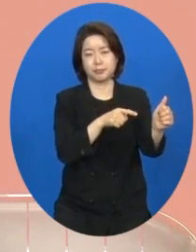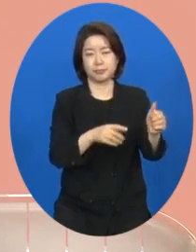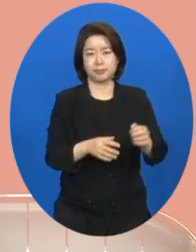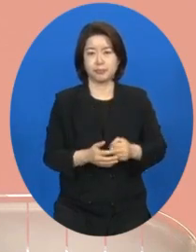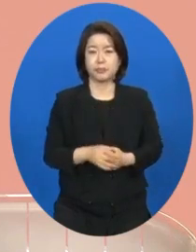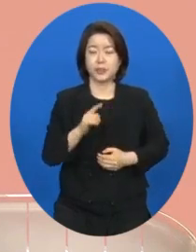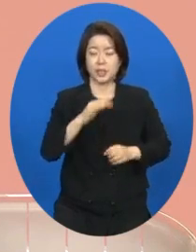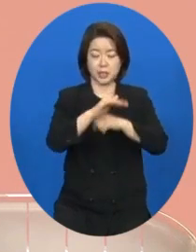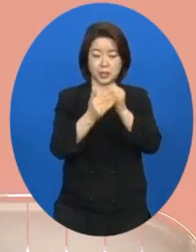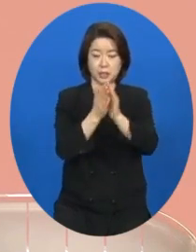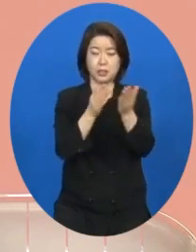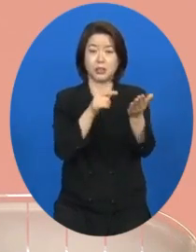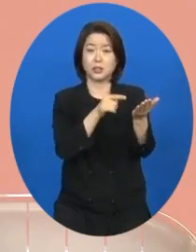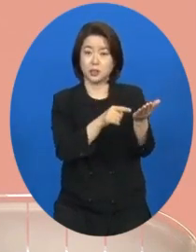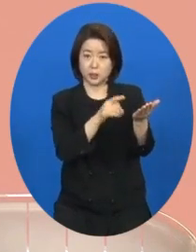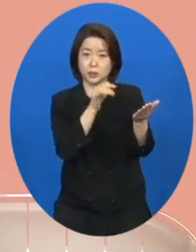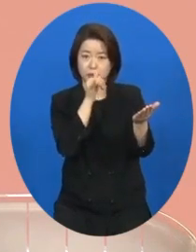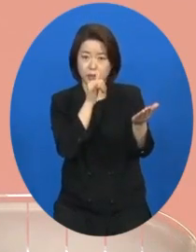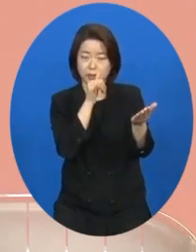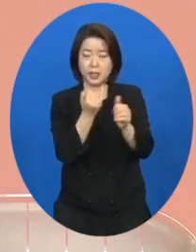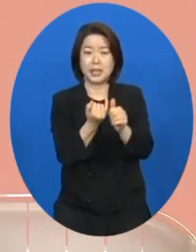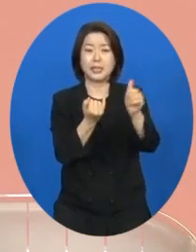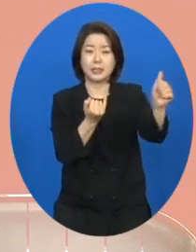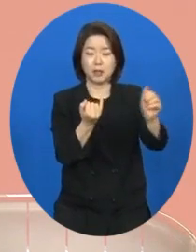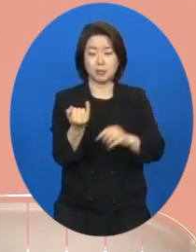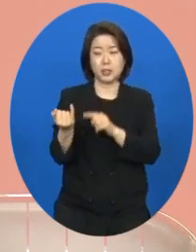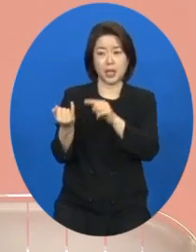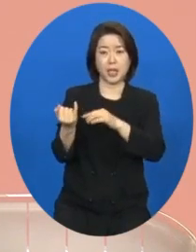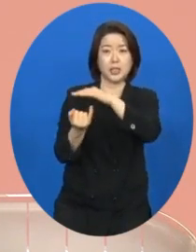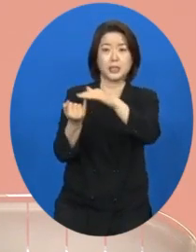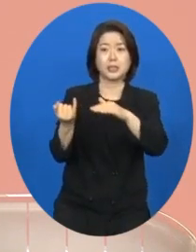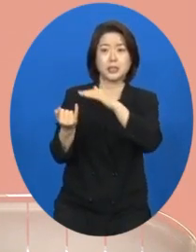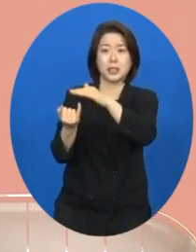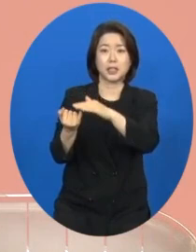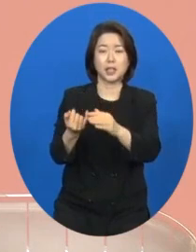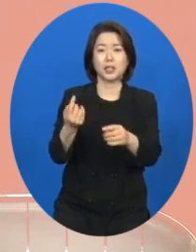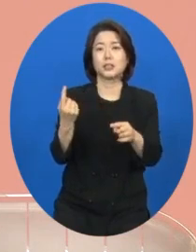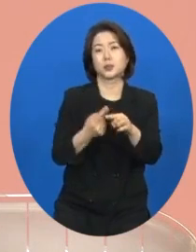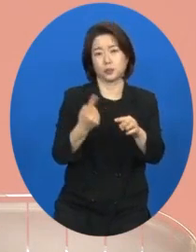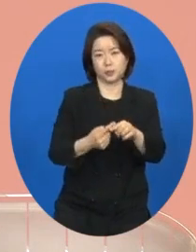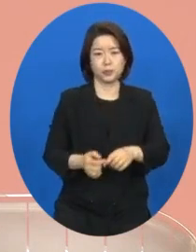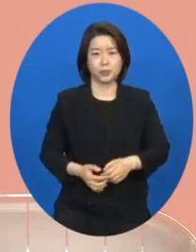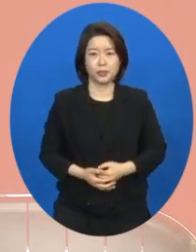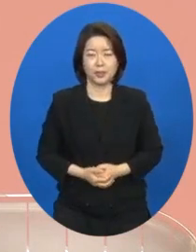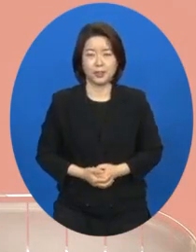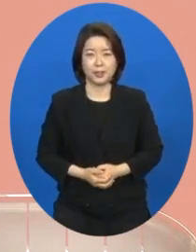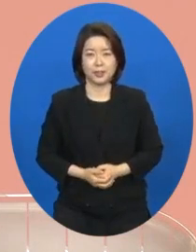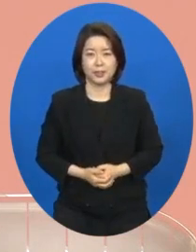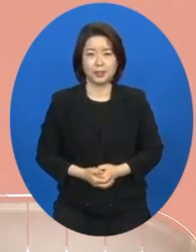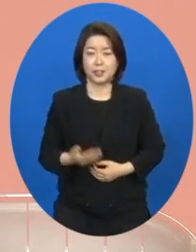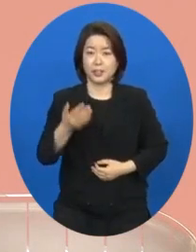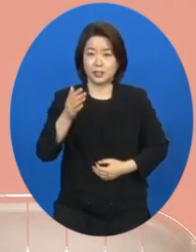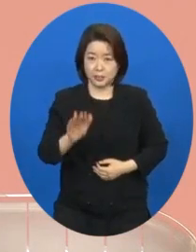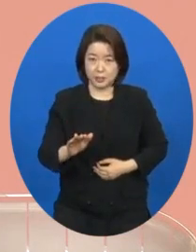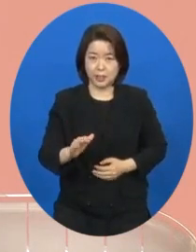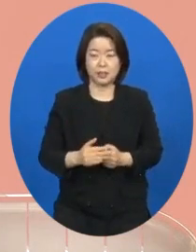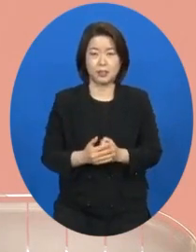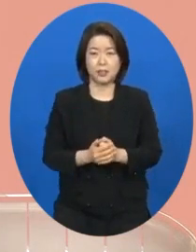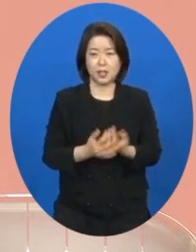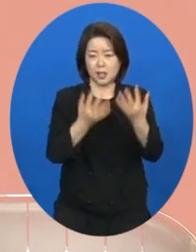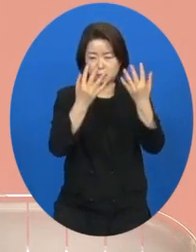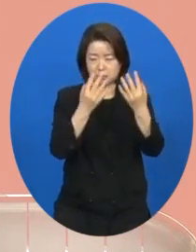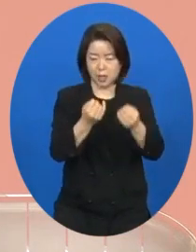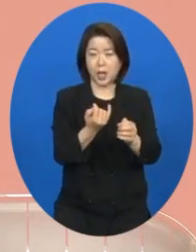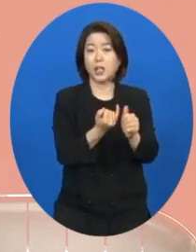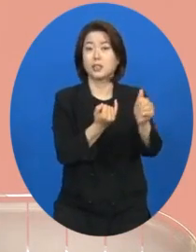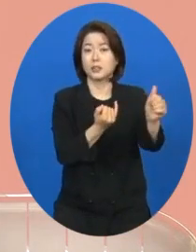그게 성경이 말하는 남편이 아내를 사랑한다는 거예요. 자, 그런데 많은